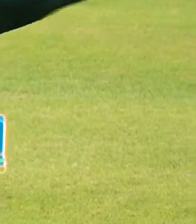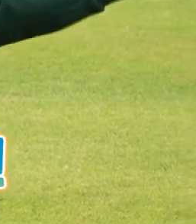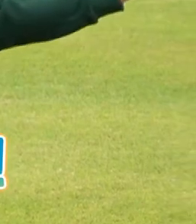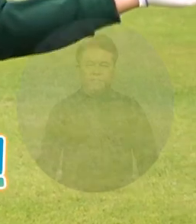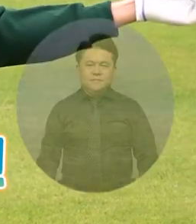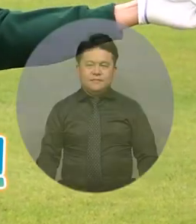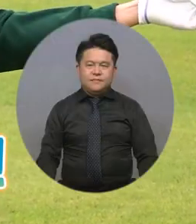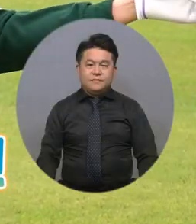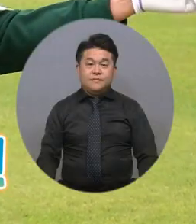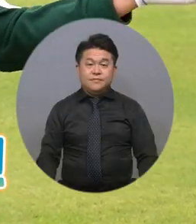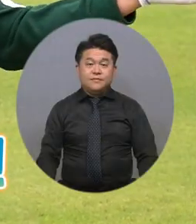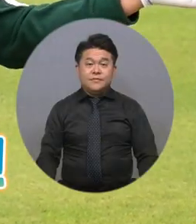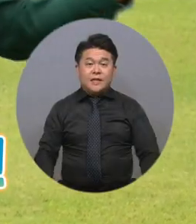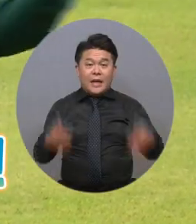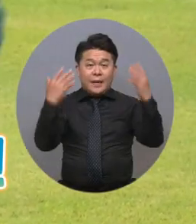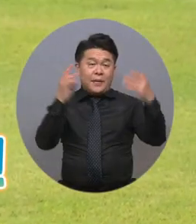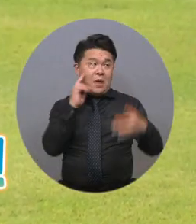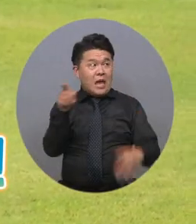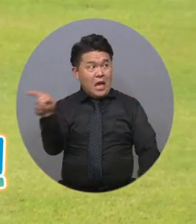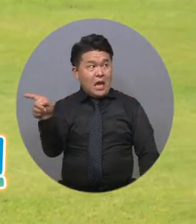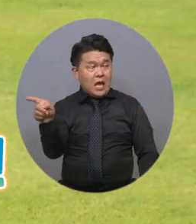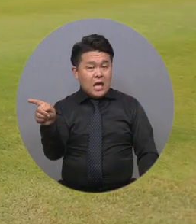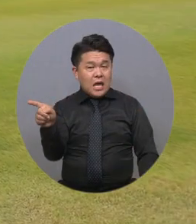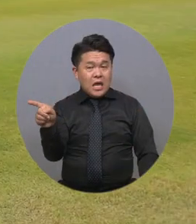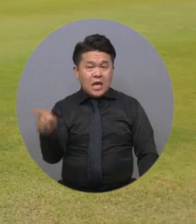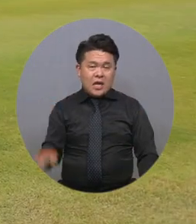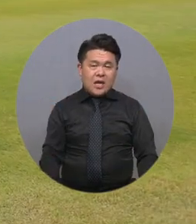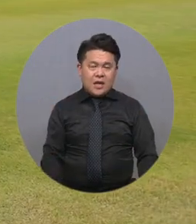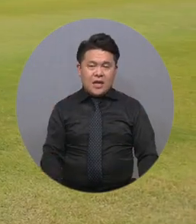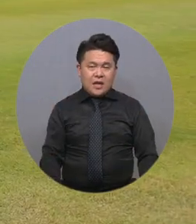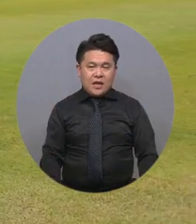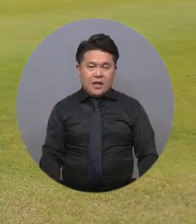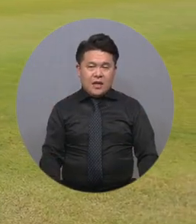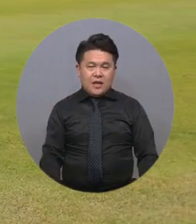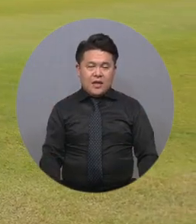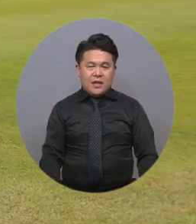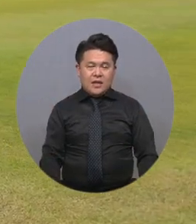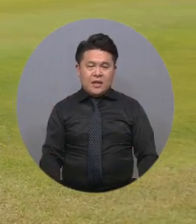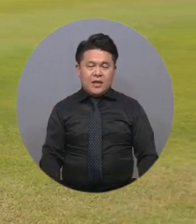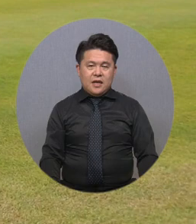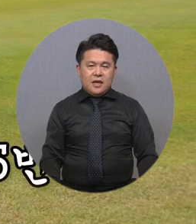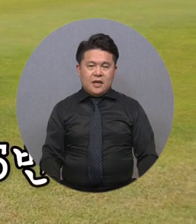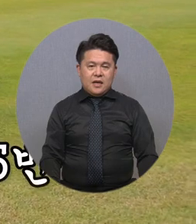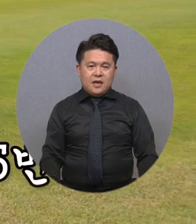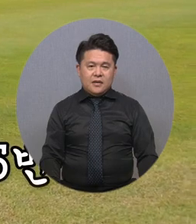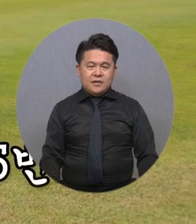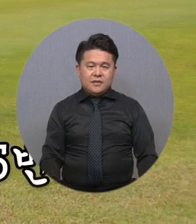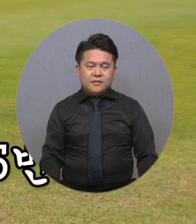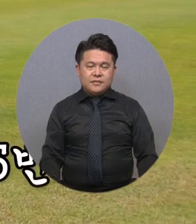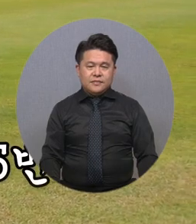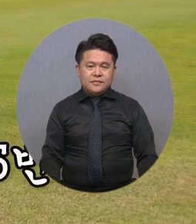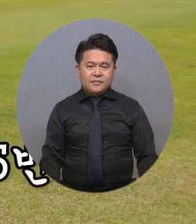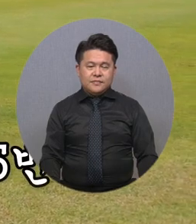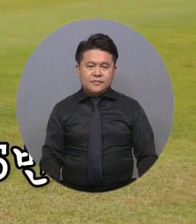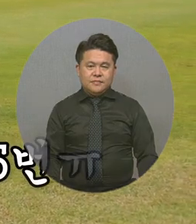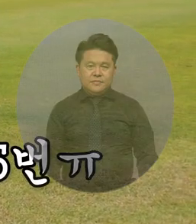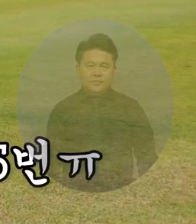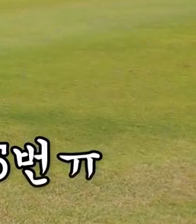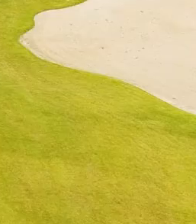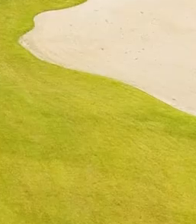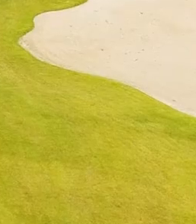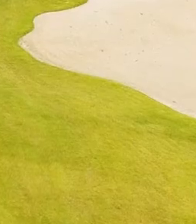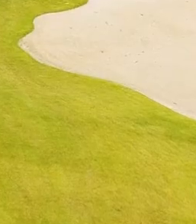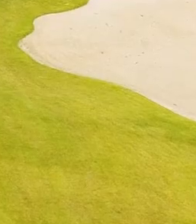바람이 이렇게 든 것 같아요 바람이 너무 많이 불어 바람이 너무 세요 아까 오른쪽 봐야 돼 근데 오른쪽 저렇게 생겨 잘 못 본다